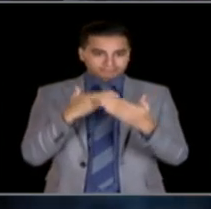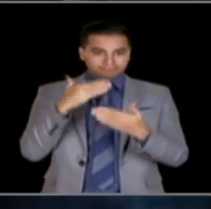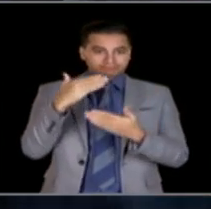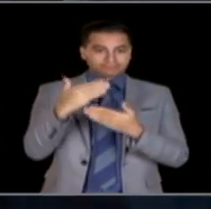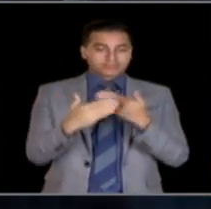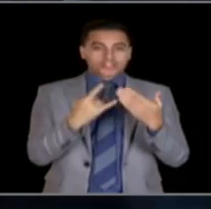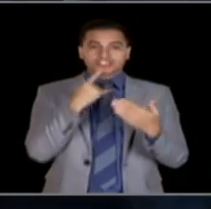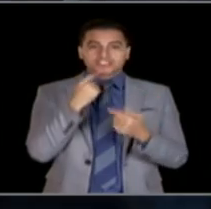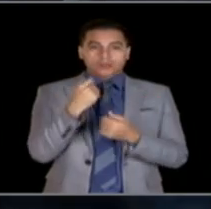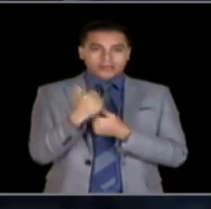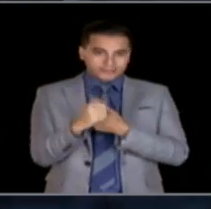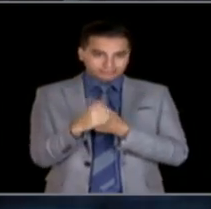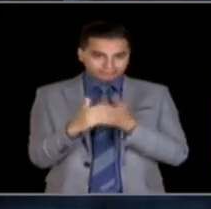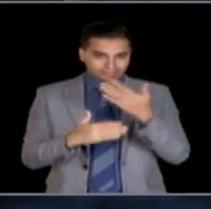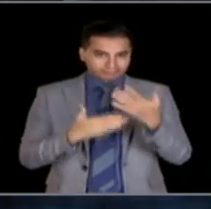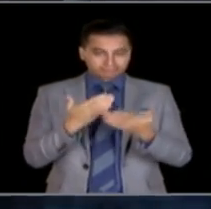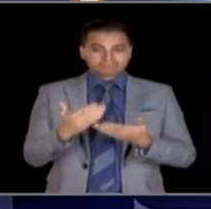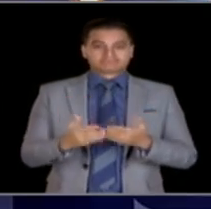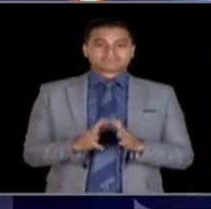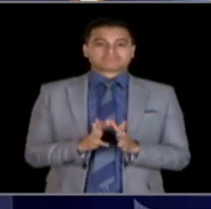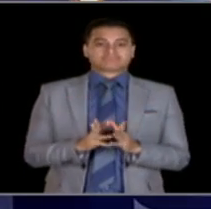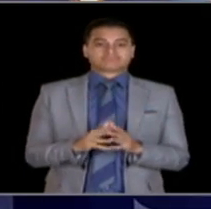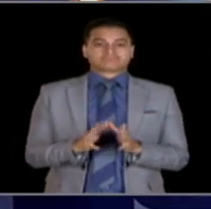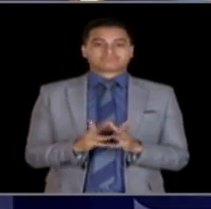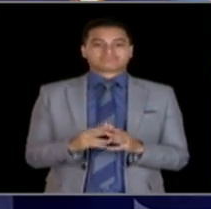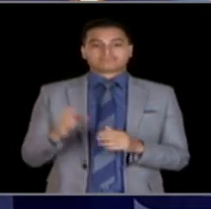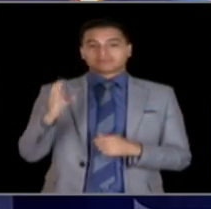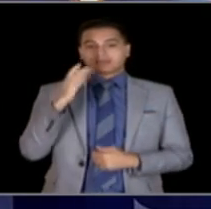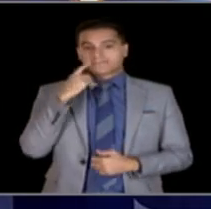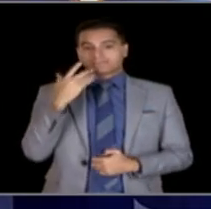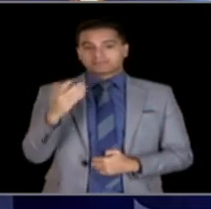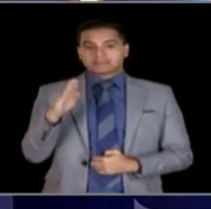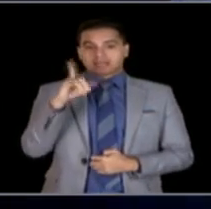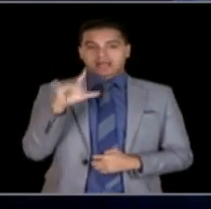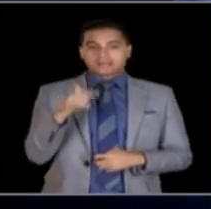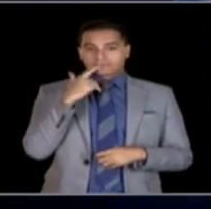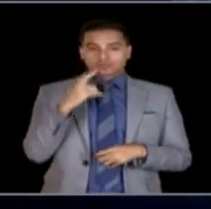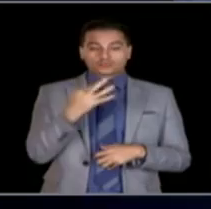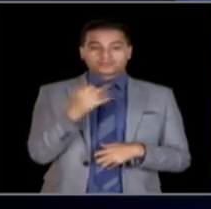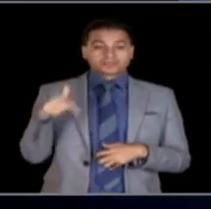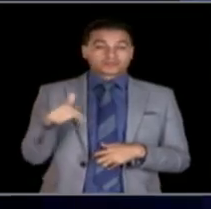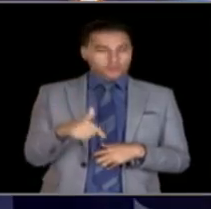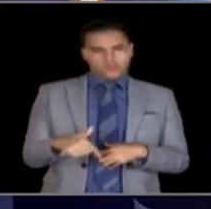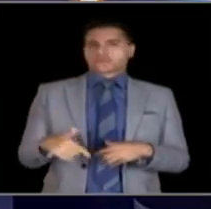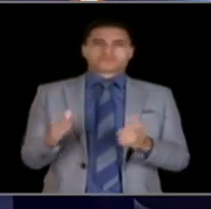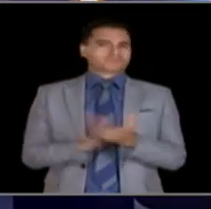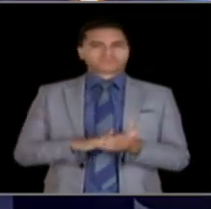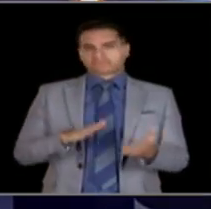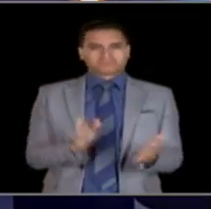وفاضل 10 ثواني. سالي إجابتك. 366. هاي إجابة